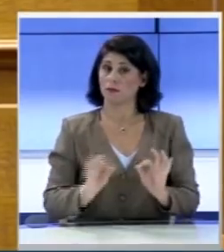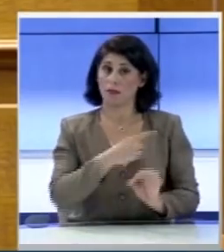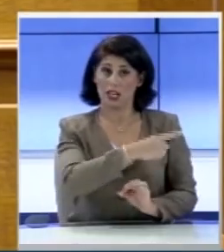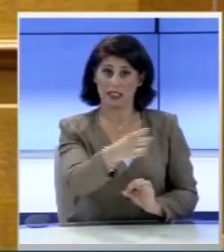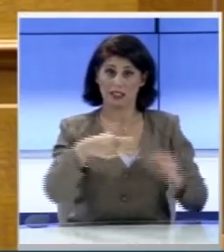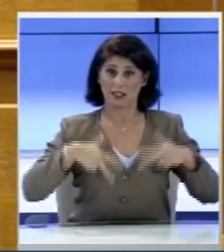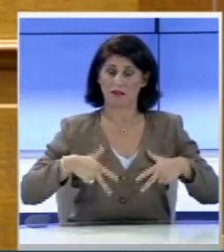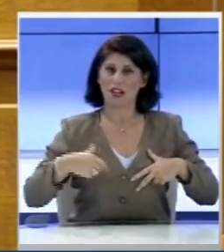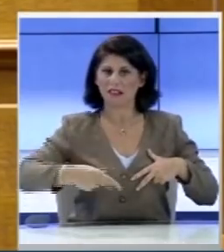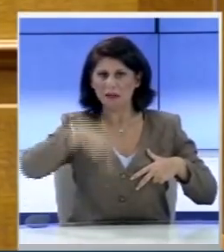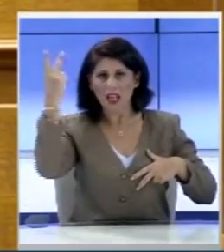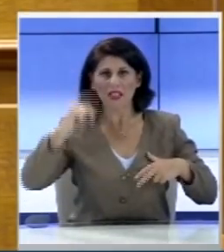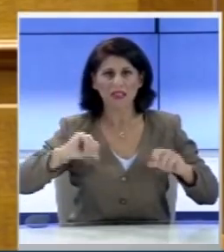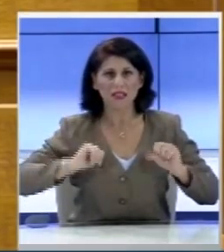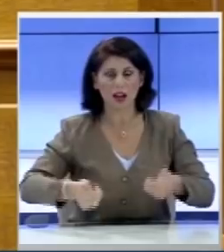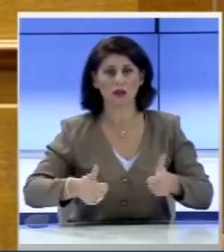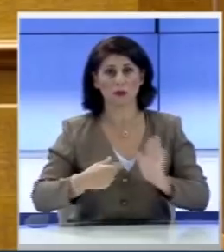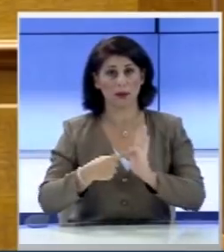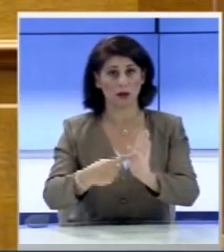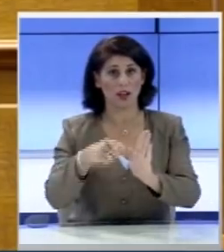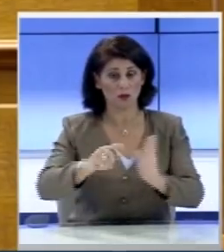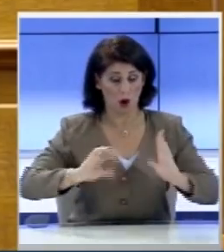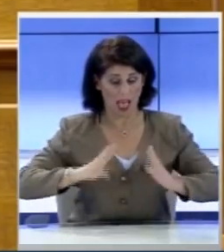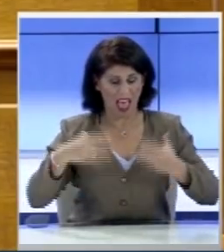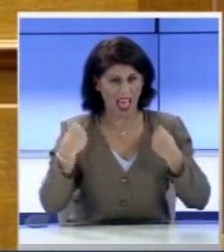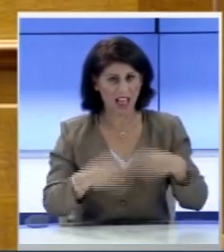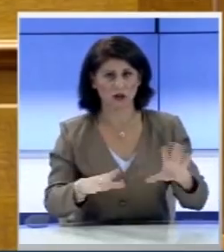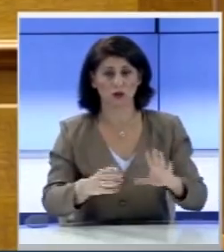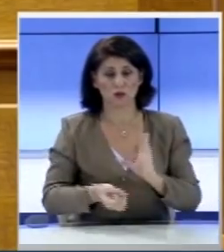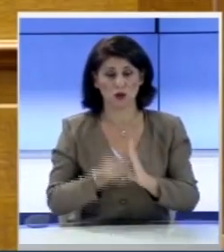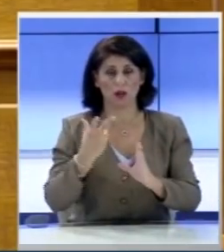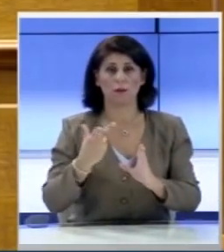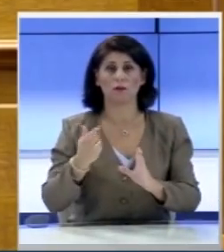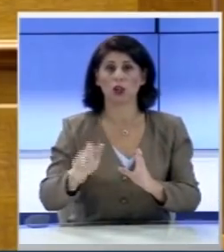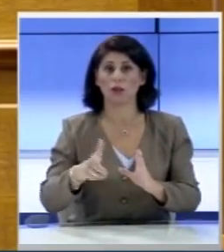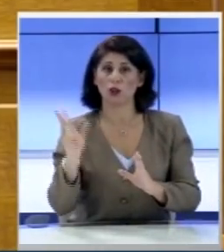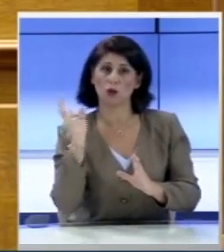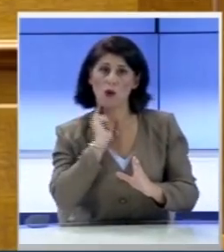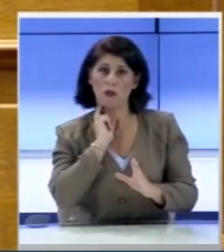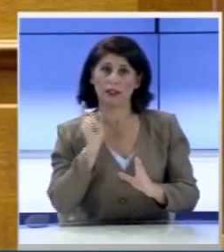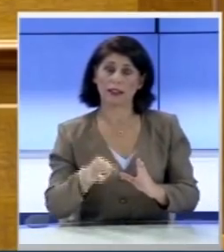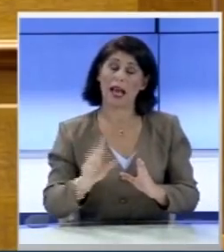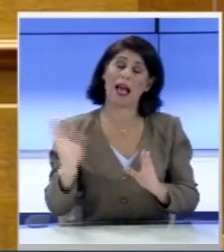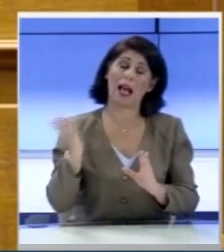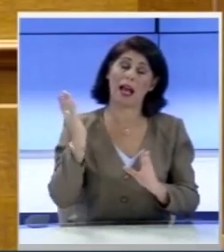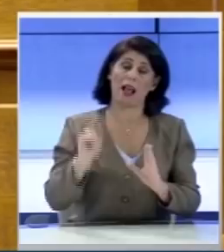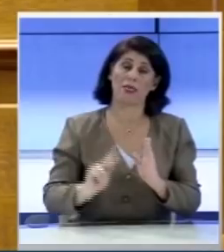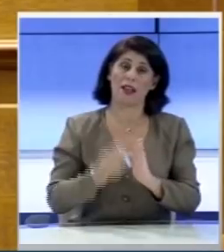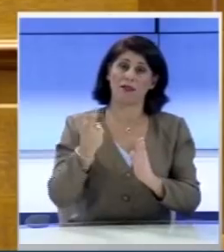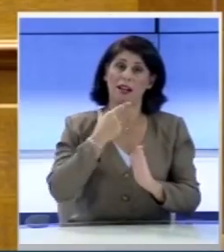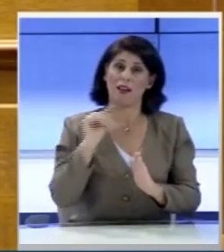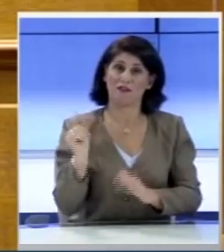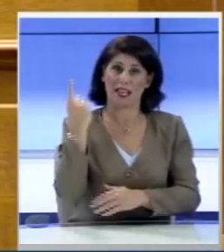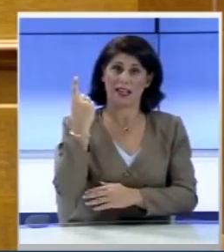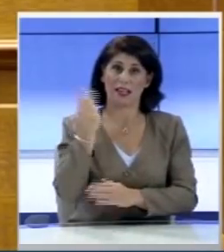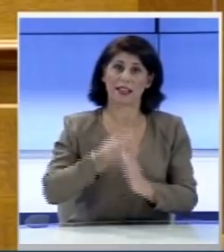κυβέρνησης έχετε και το θράσος να παρουσιάζετε αυτό το έσχος του νέου πτωχευτικού κώδικα ως δεύτερη ευκαιρία